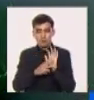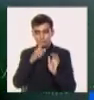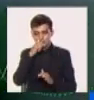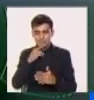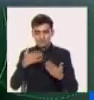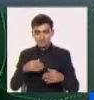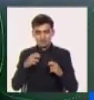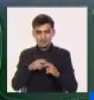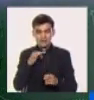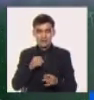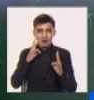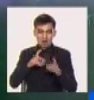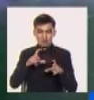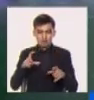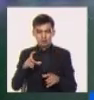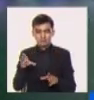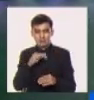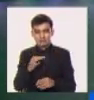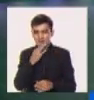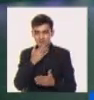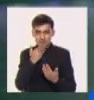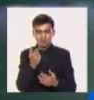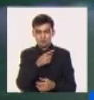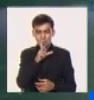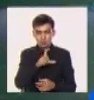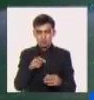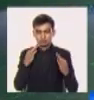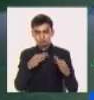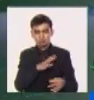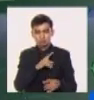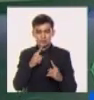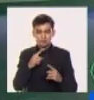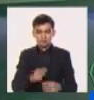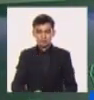месяцев. Пострадавшие недовольны тем, что подозреваемые все еще на свободе.